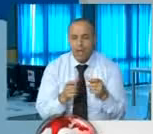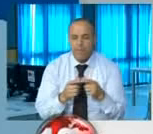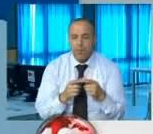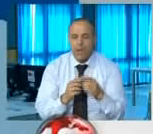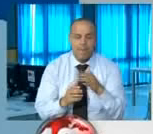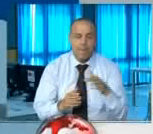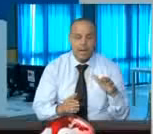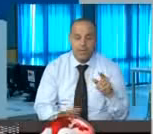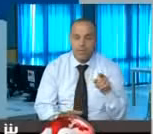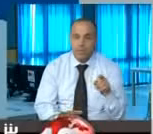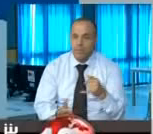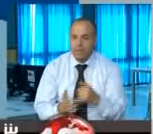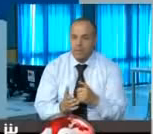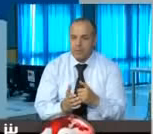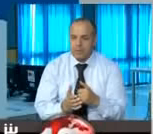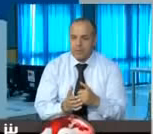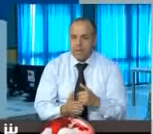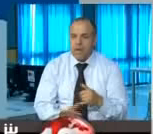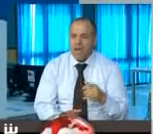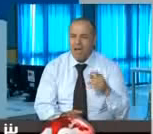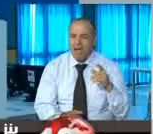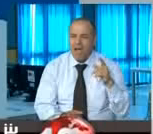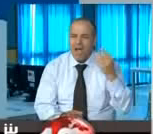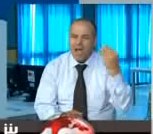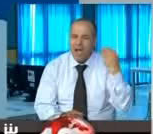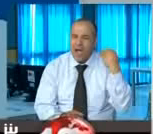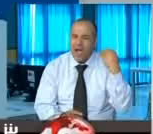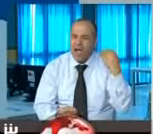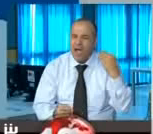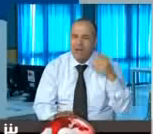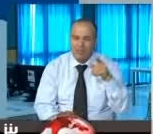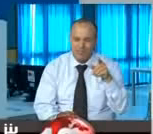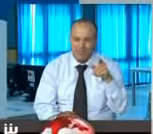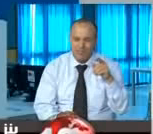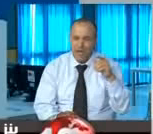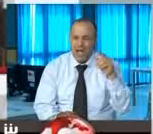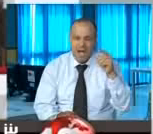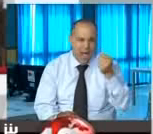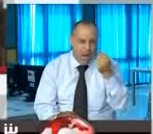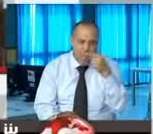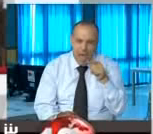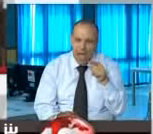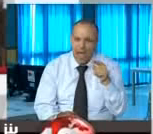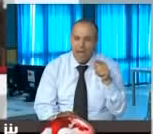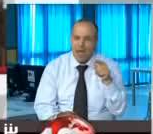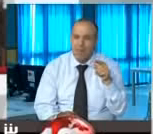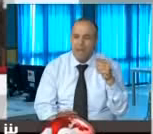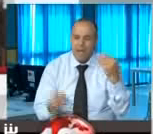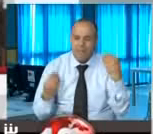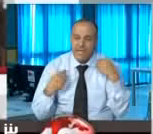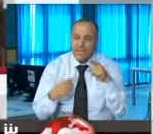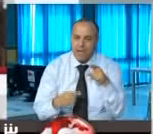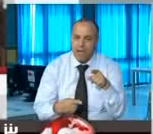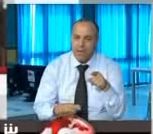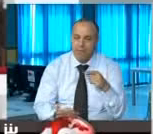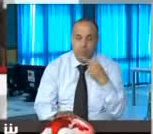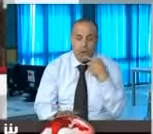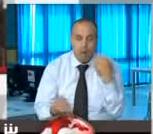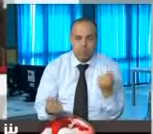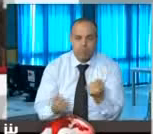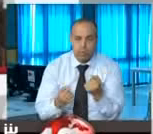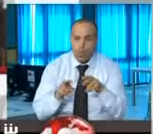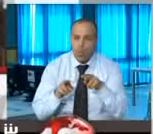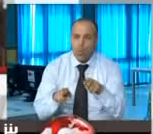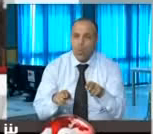البحري بمعتمدية غار الملح ومستغلة دون وجه حق قانوني لأغراض تجارية، وذلك ضمن حملة